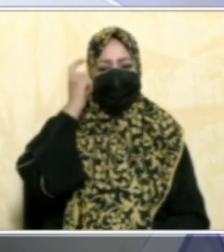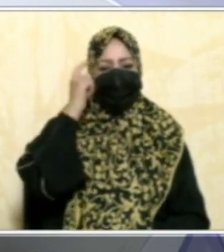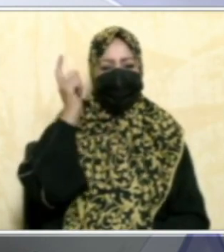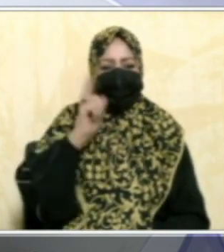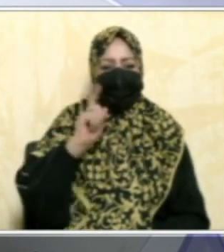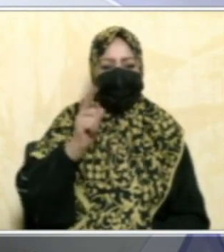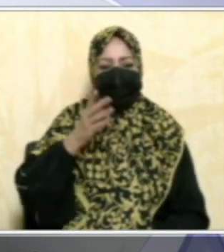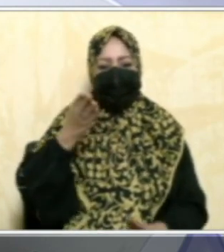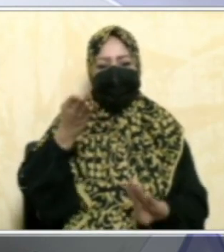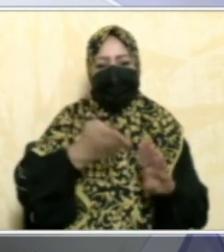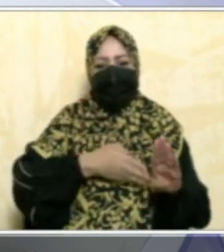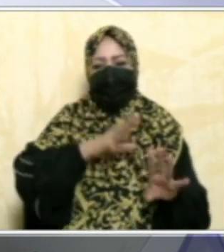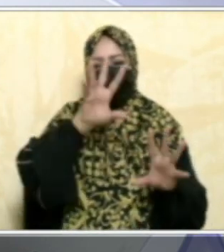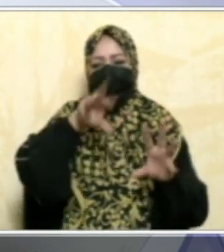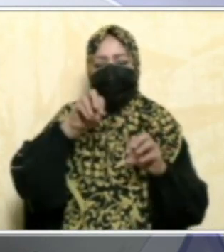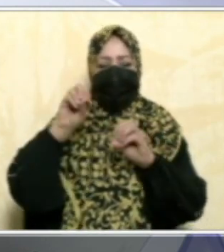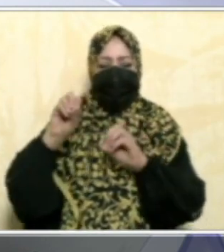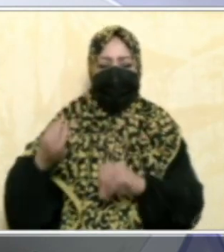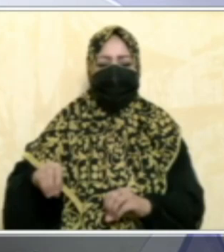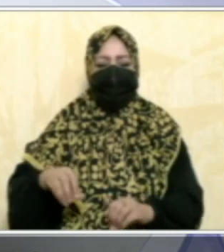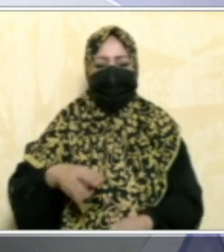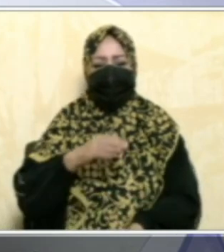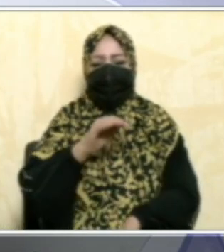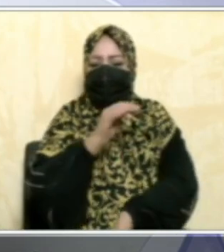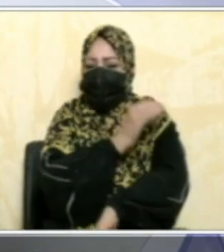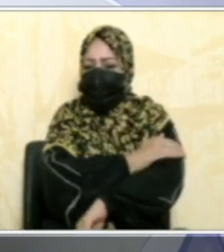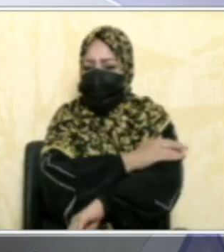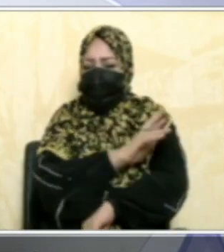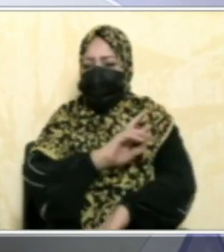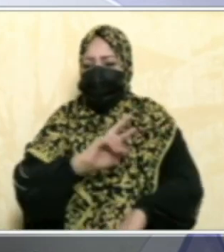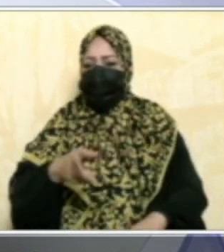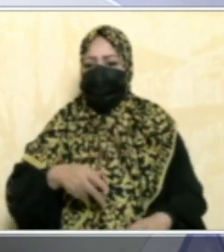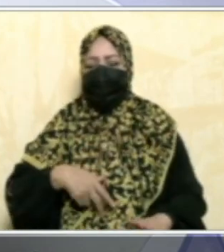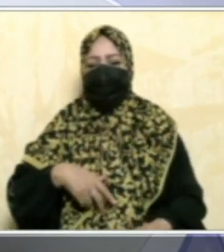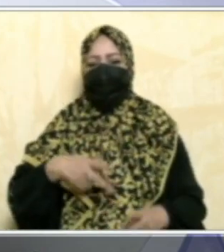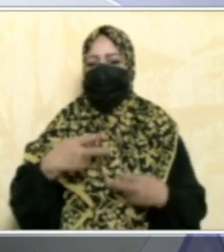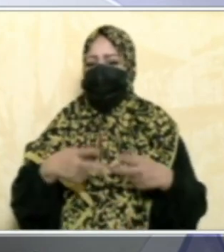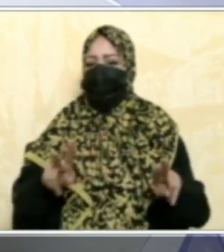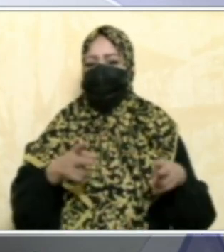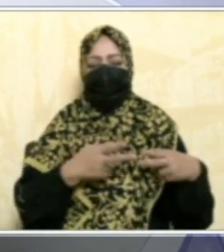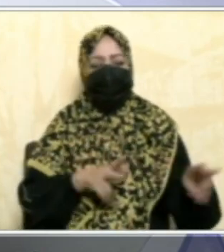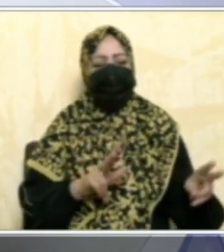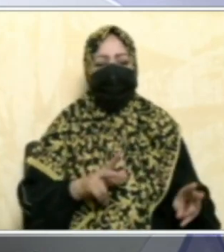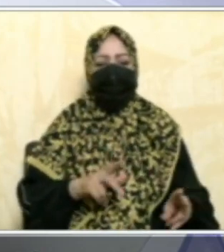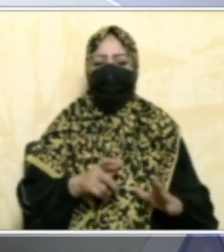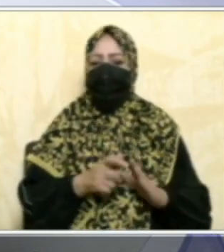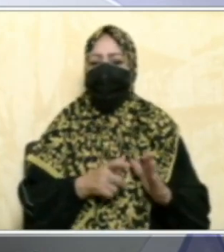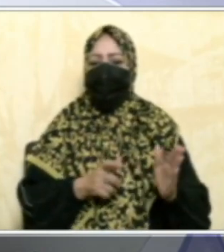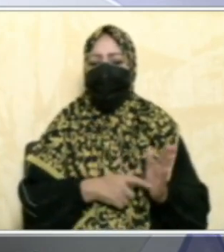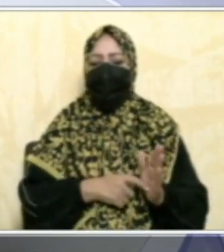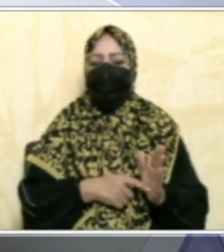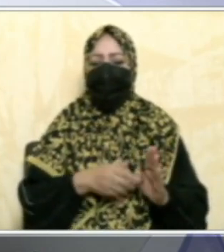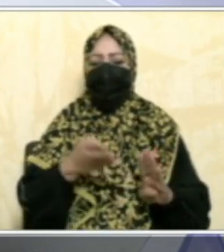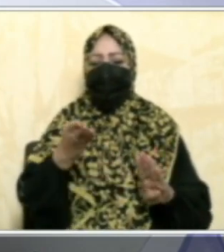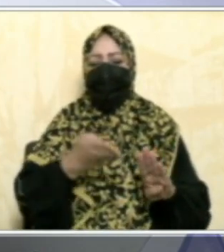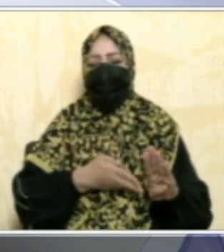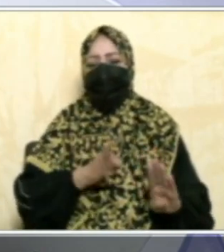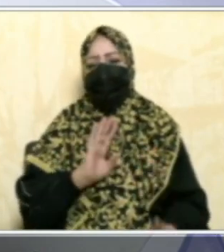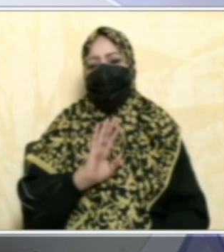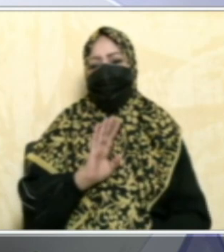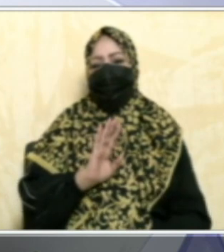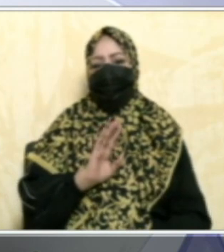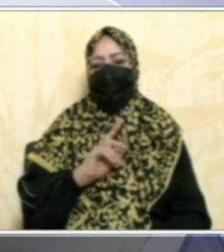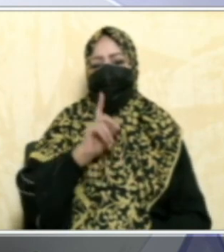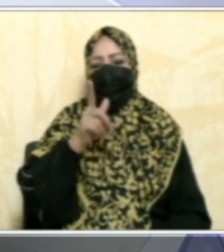يتحملها ومن سنها أصلا لسكة للتعامل بها، إذا لم يعلم أصلها فلا يجوز التعامل بها. أما